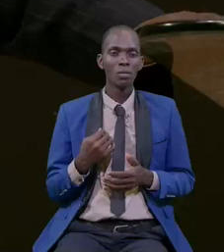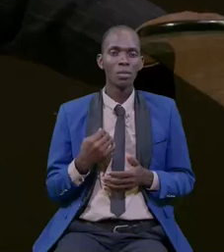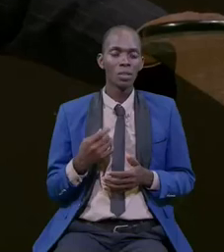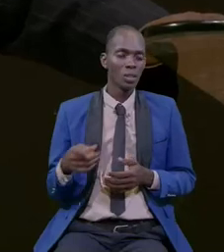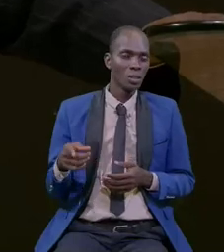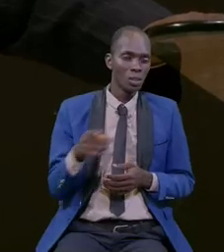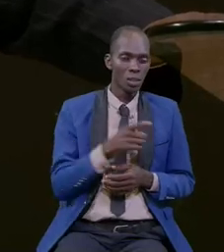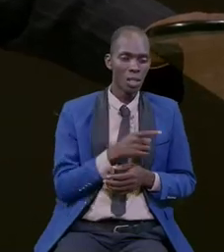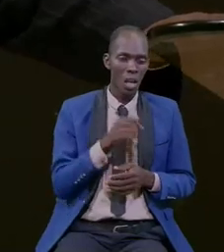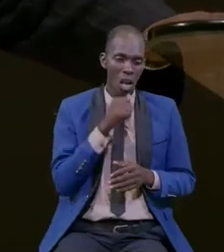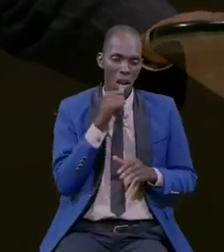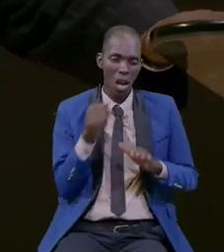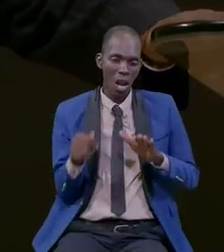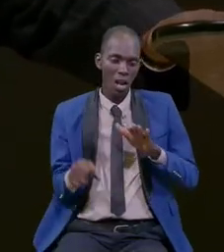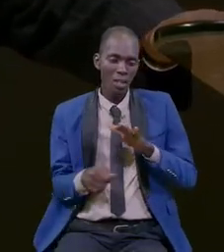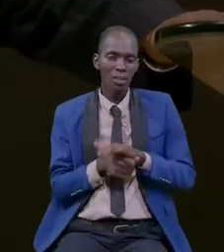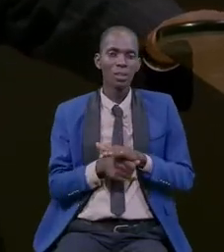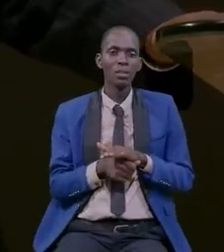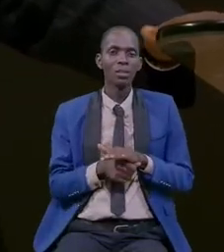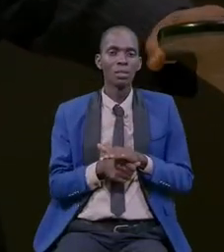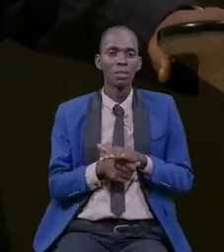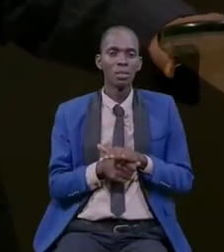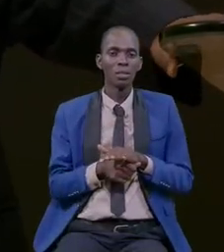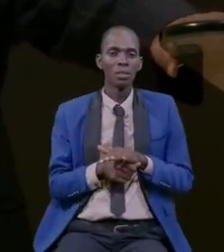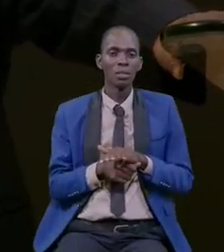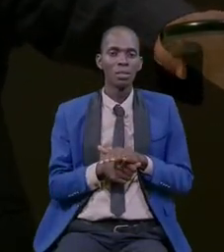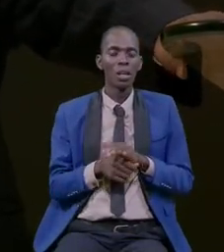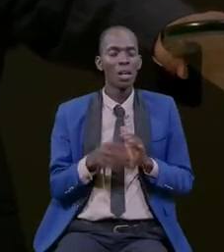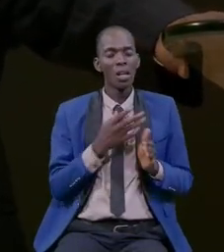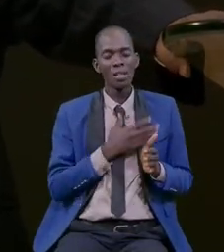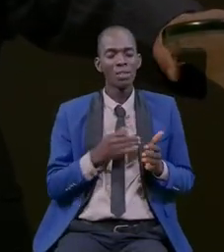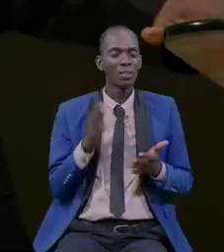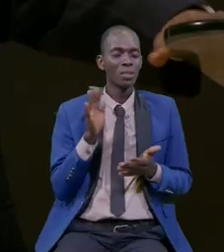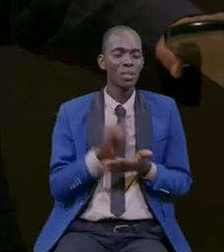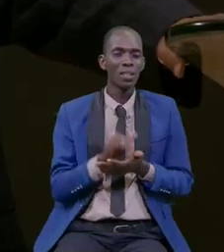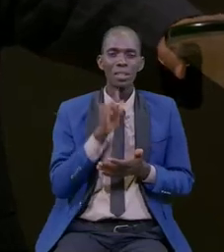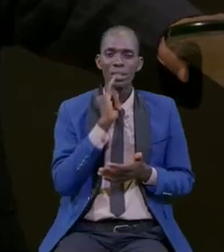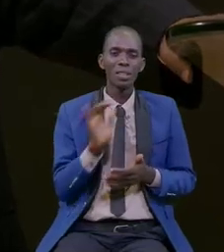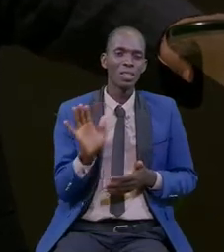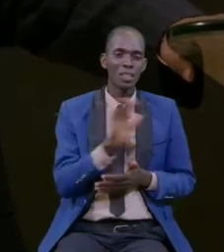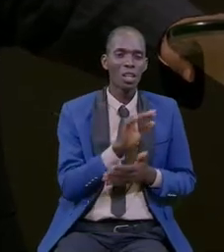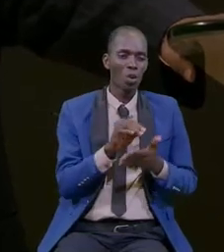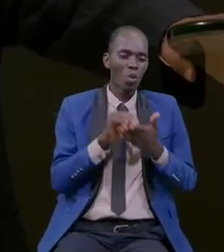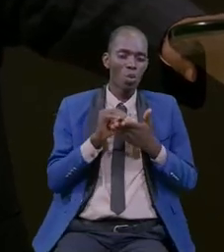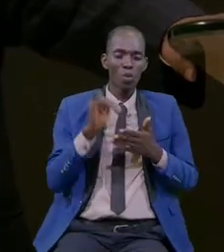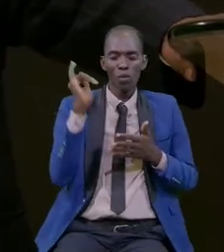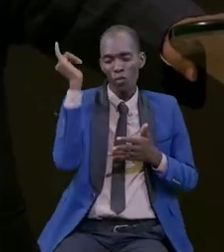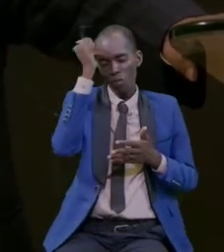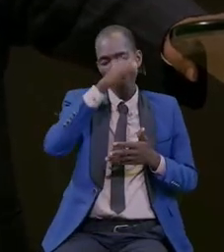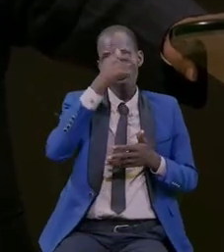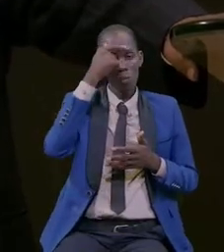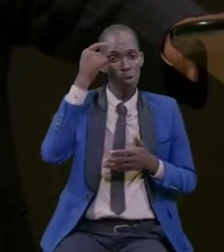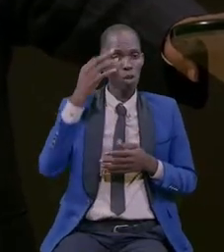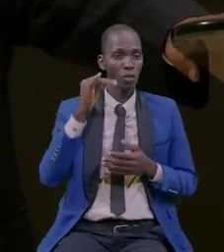couvrent le péché et il se cach et ça c'est le folie et à cause de cette